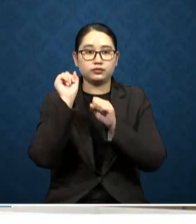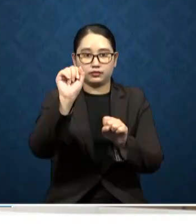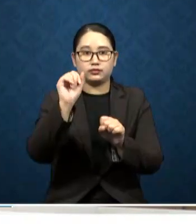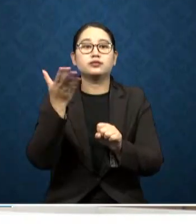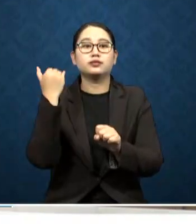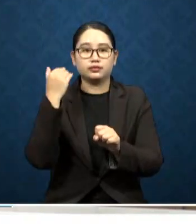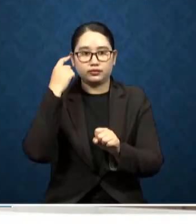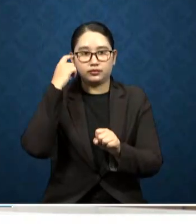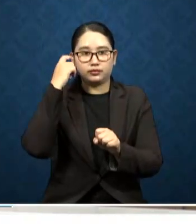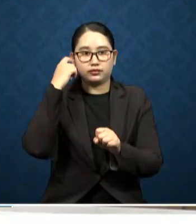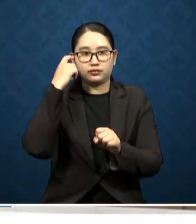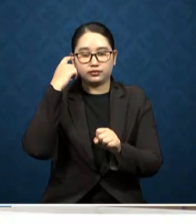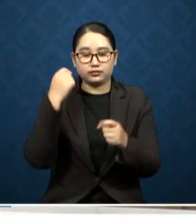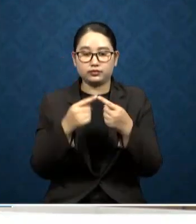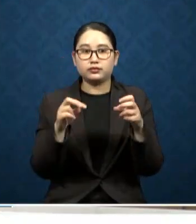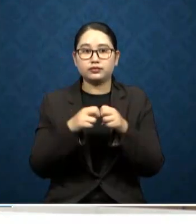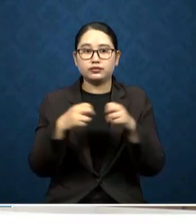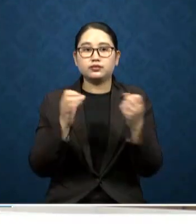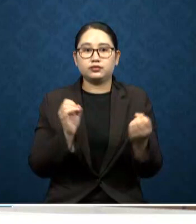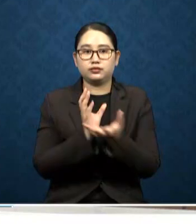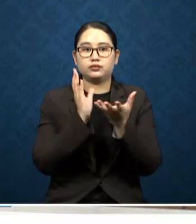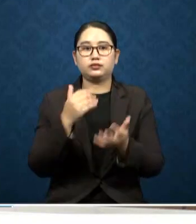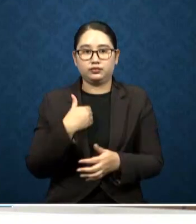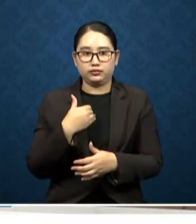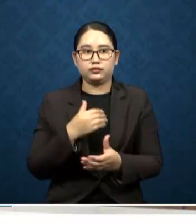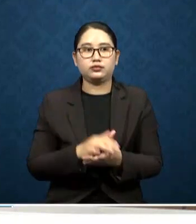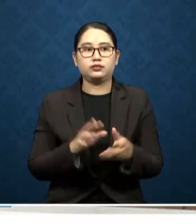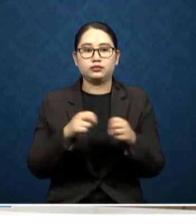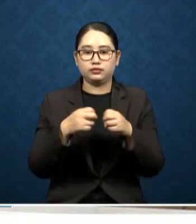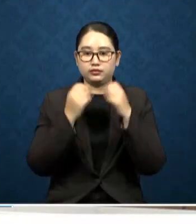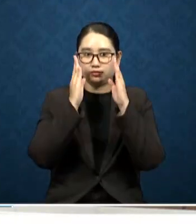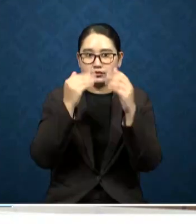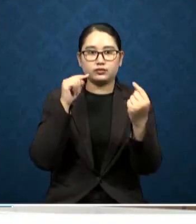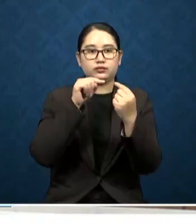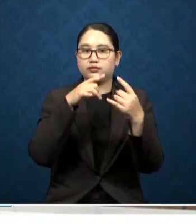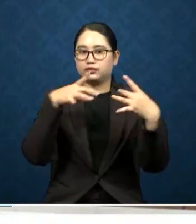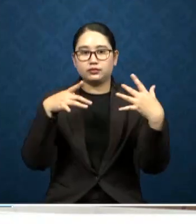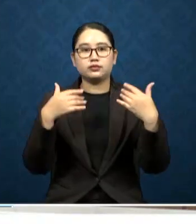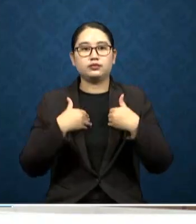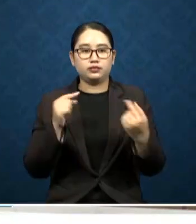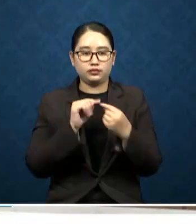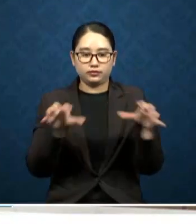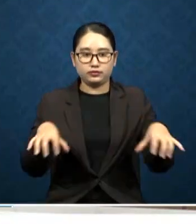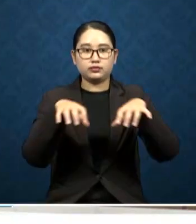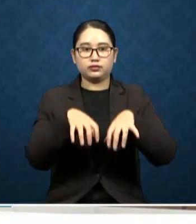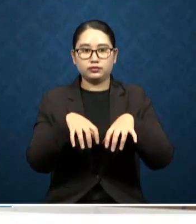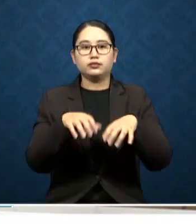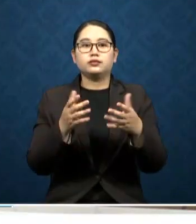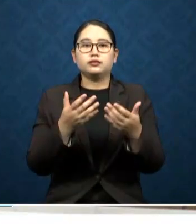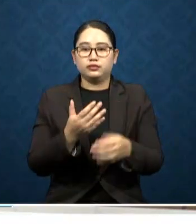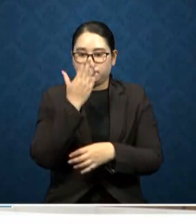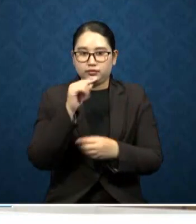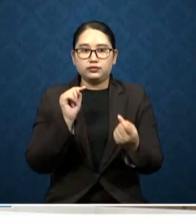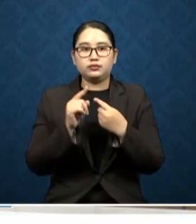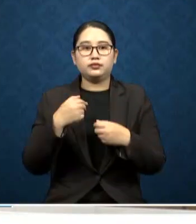เนี่ยกลับกลายเป็นว่าก่อให้เกิดปัญหาไม่บรรลุเจตนารมณ์ของการรวมเข้ามาอยู่ด้วยกันเพื่อให้